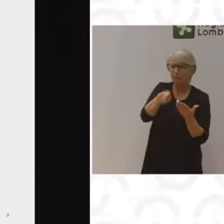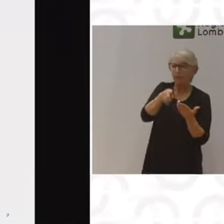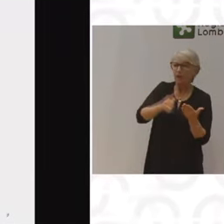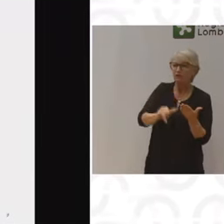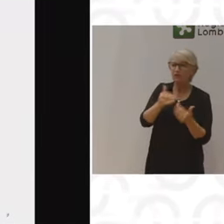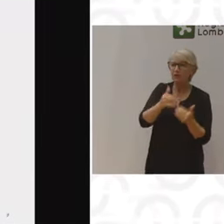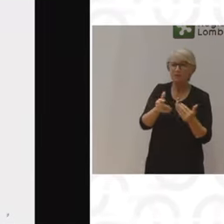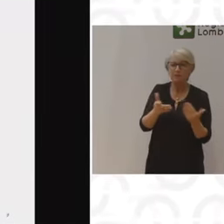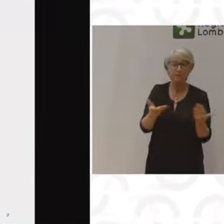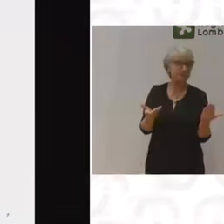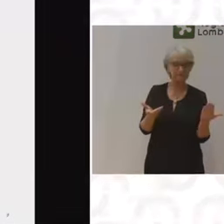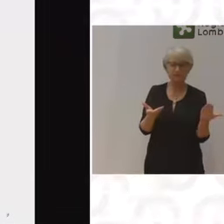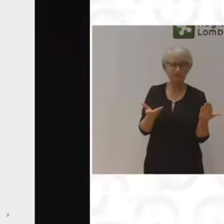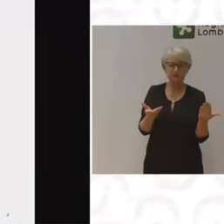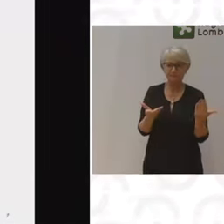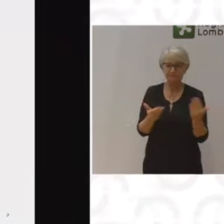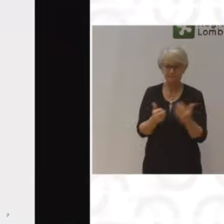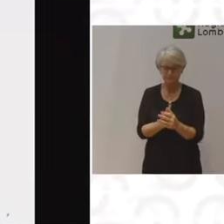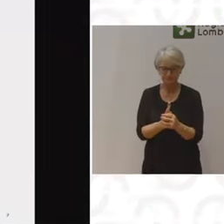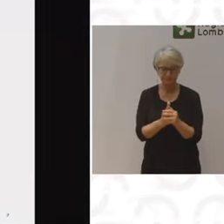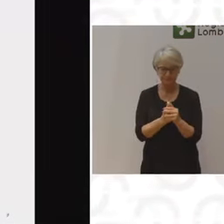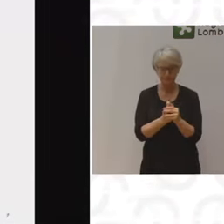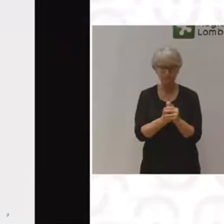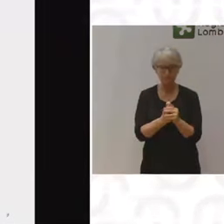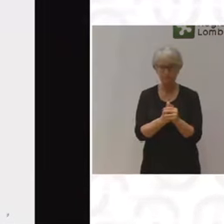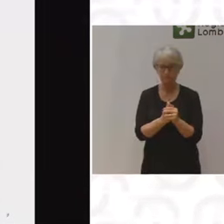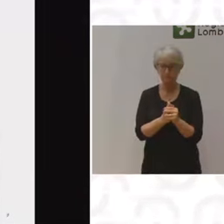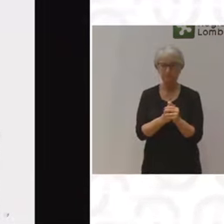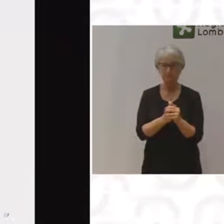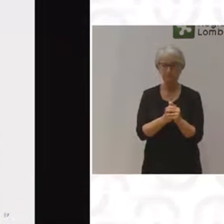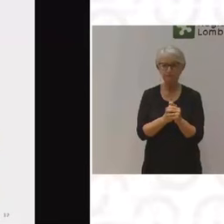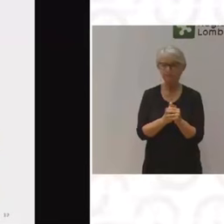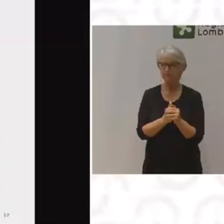cospetto dei precipizi della vita.